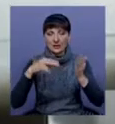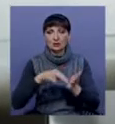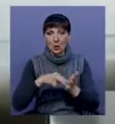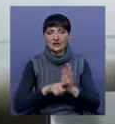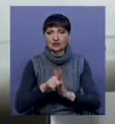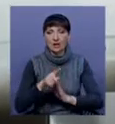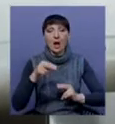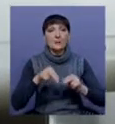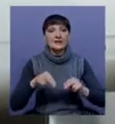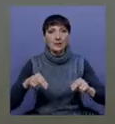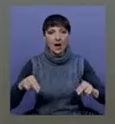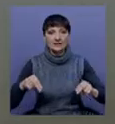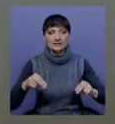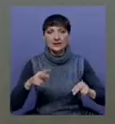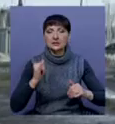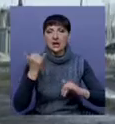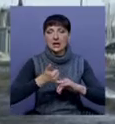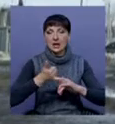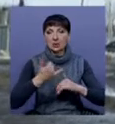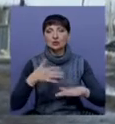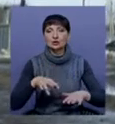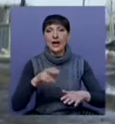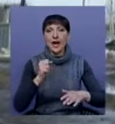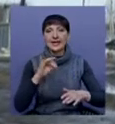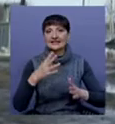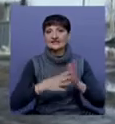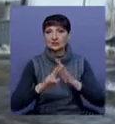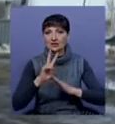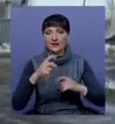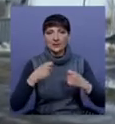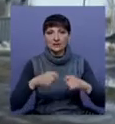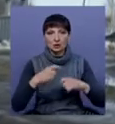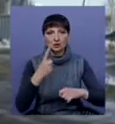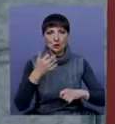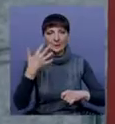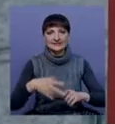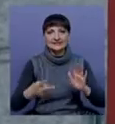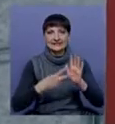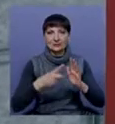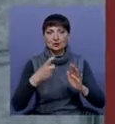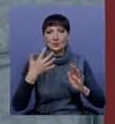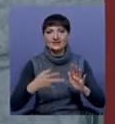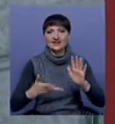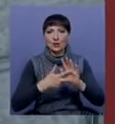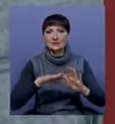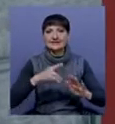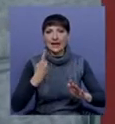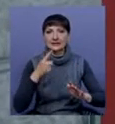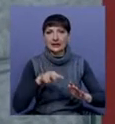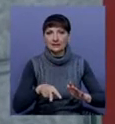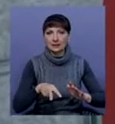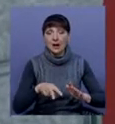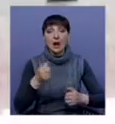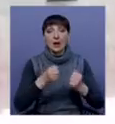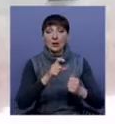В Петропавловске на отдельных АЗС топливо марки АИ-92 продают за 157-158 тенге за литр.